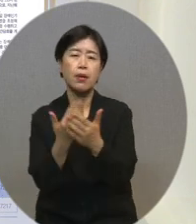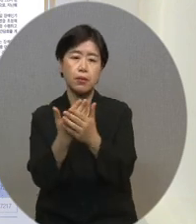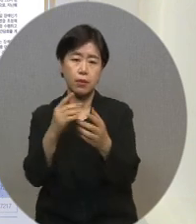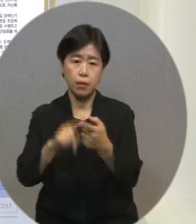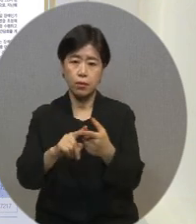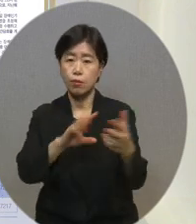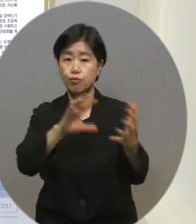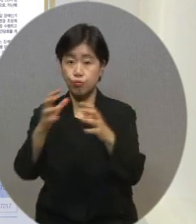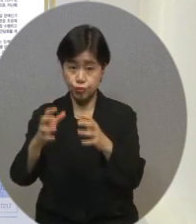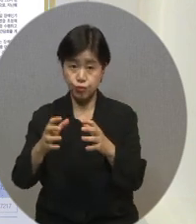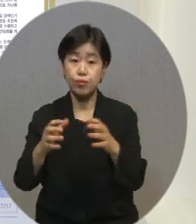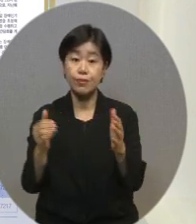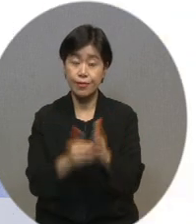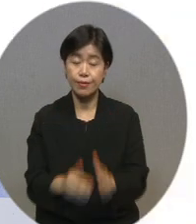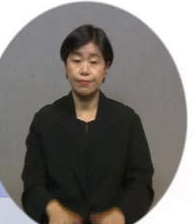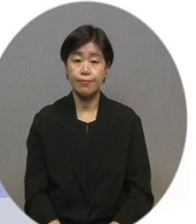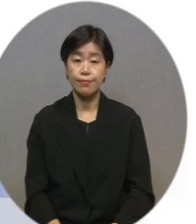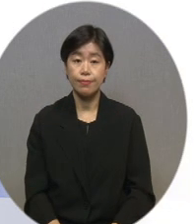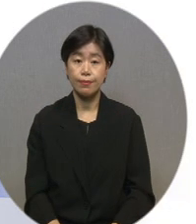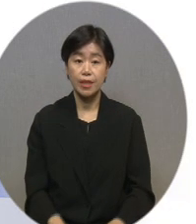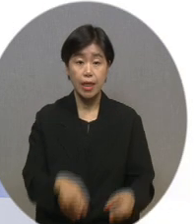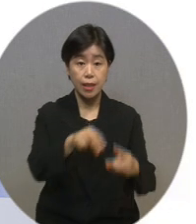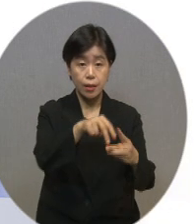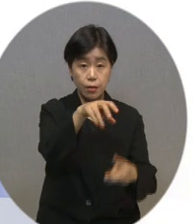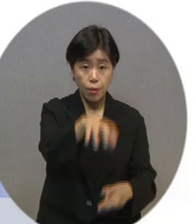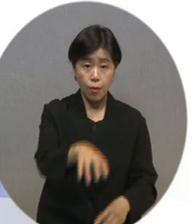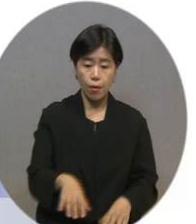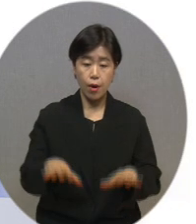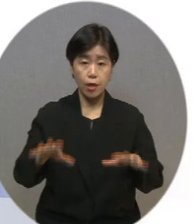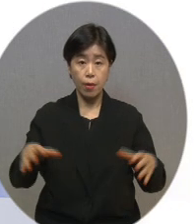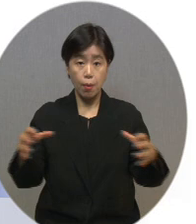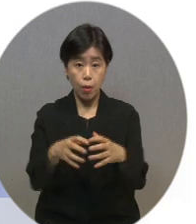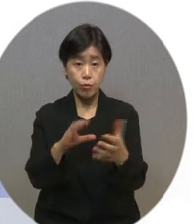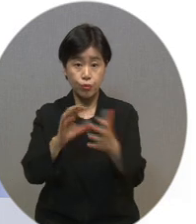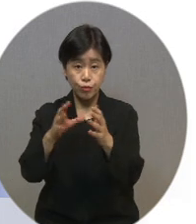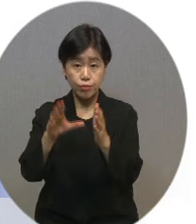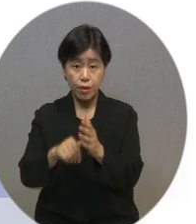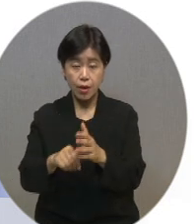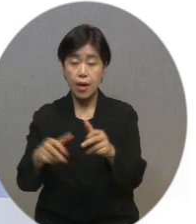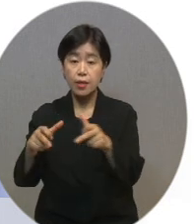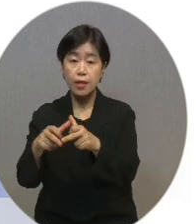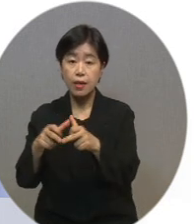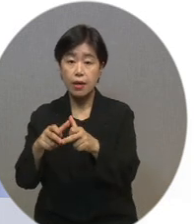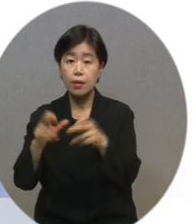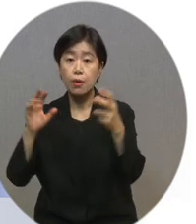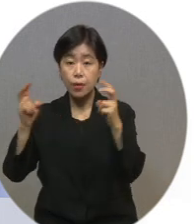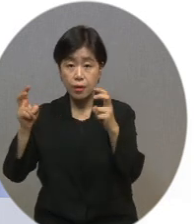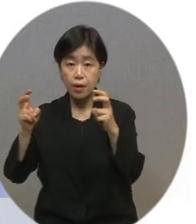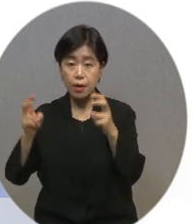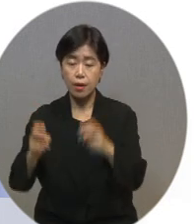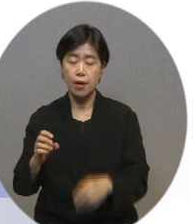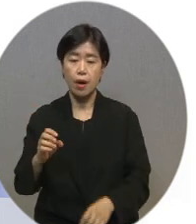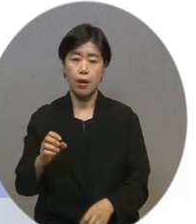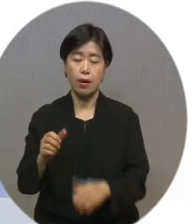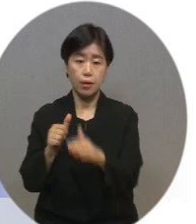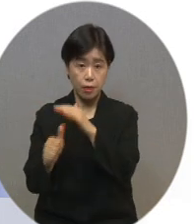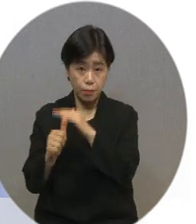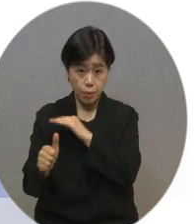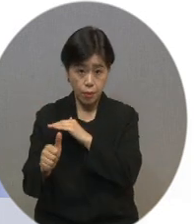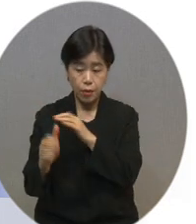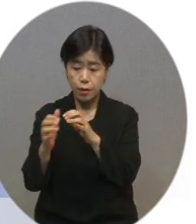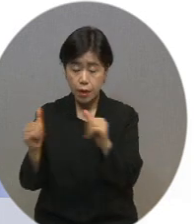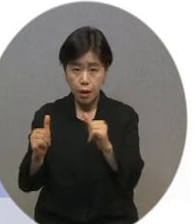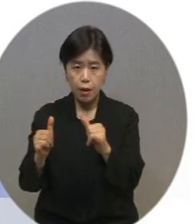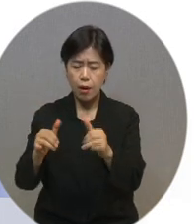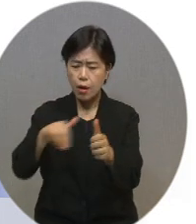가졌다는 소식입니다 센터는 이번 간담회에서 장행 기업 CEO 함께 기업인들의 현장 의견을